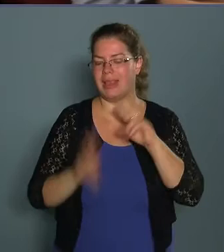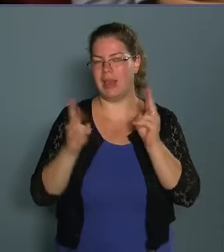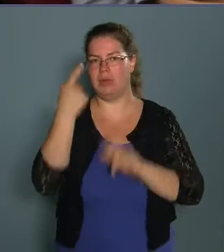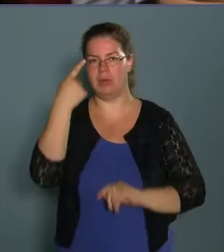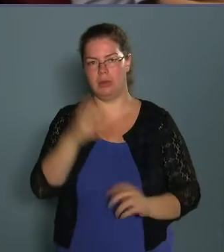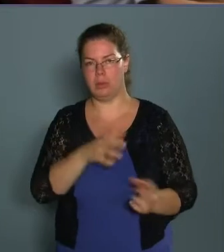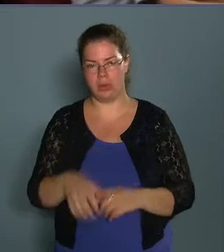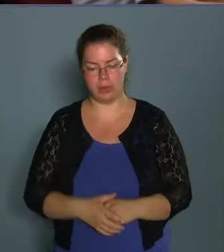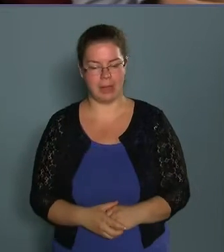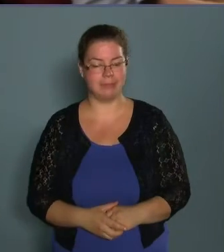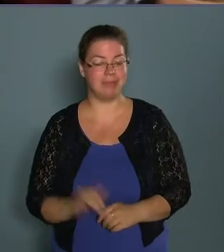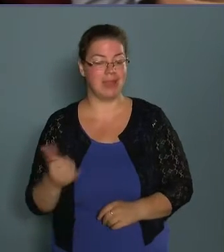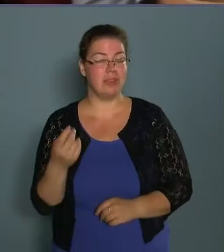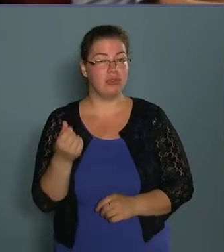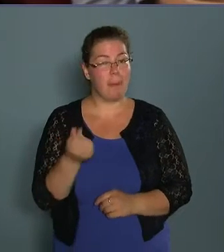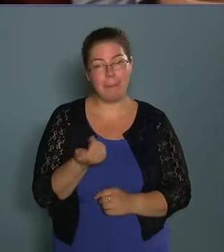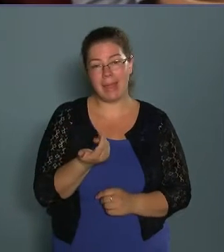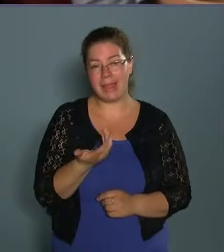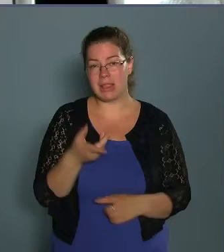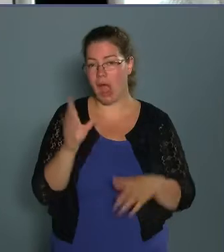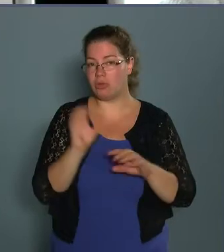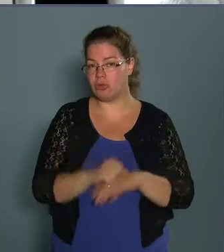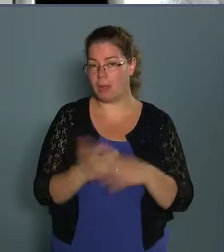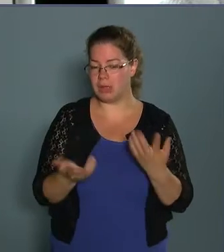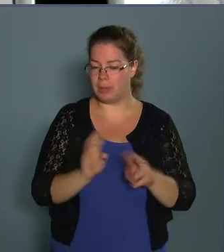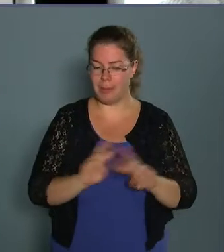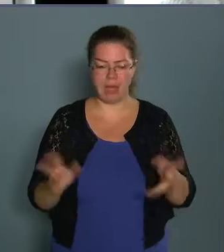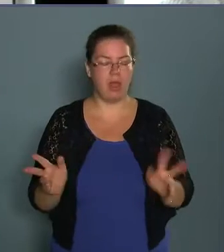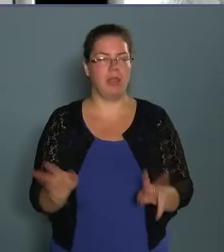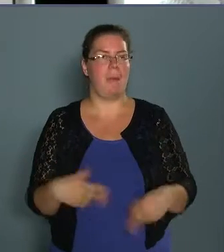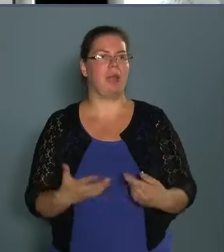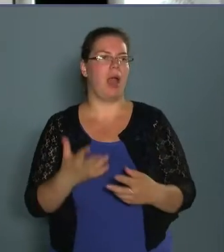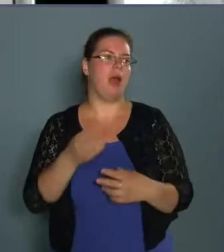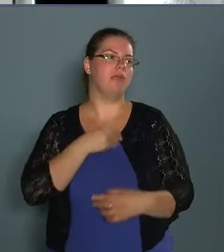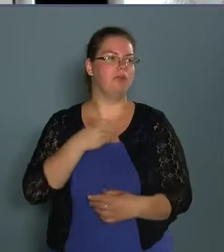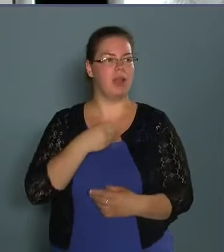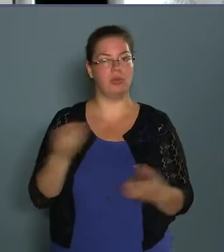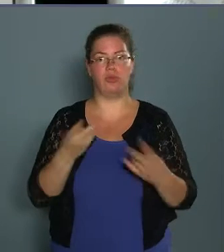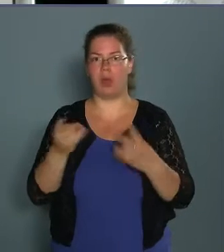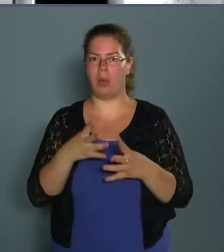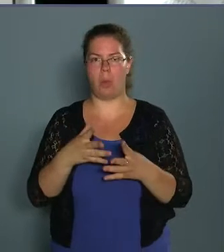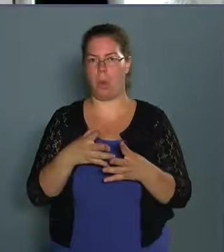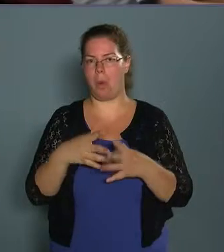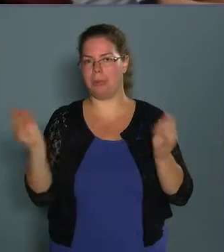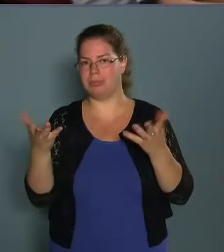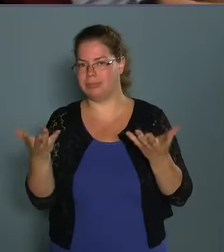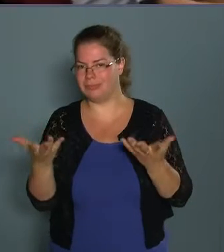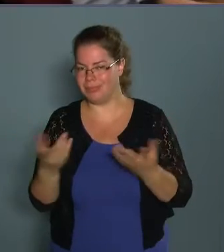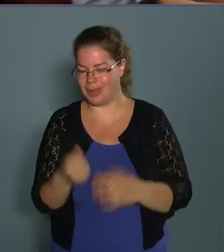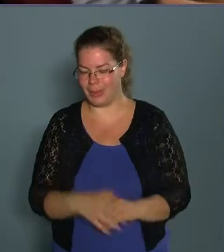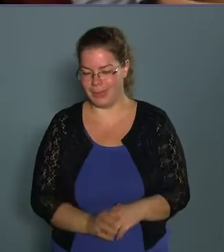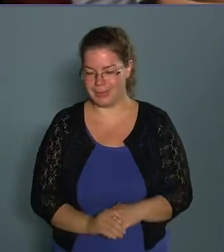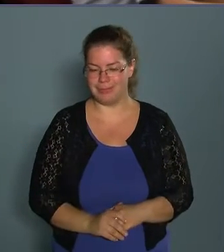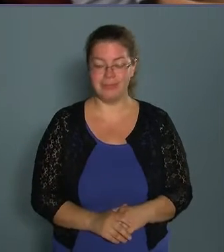érvényre tudja juttatni. És a pénz az stabilan megvan, tehát nem kell attól tartani, hogy valahol elillan. Nem,